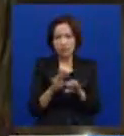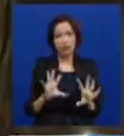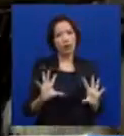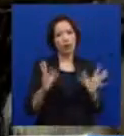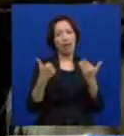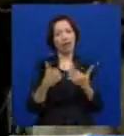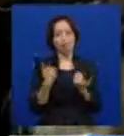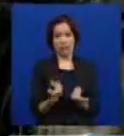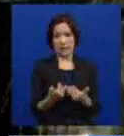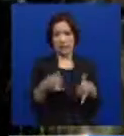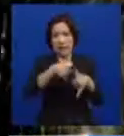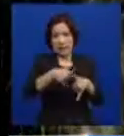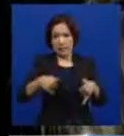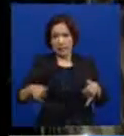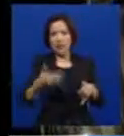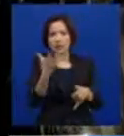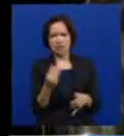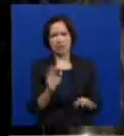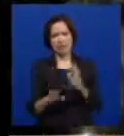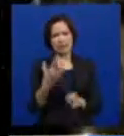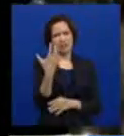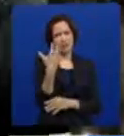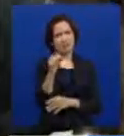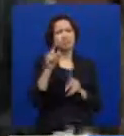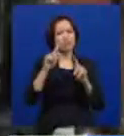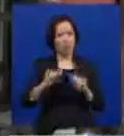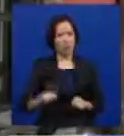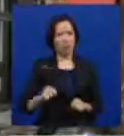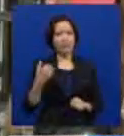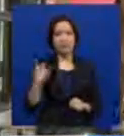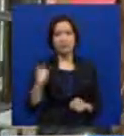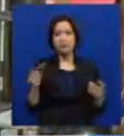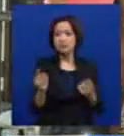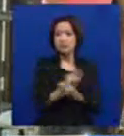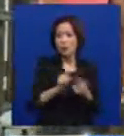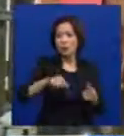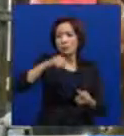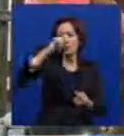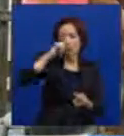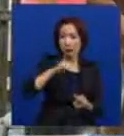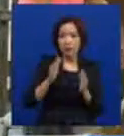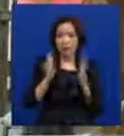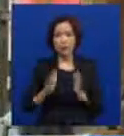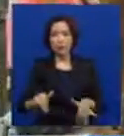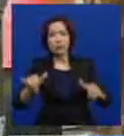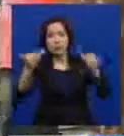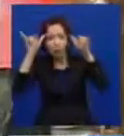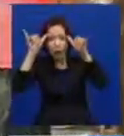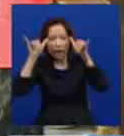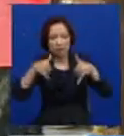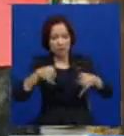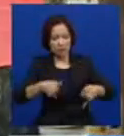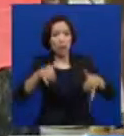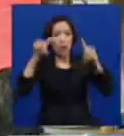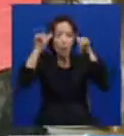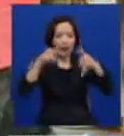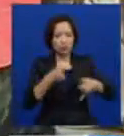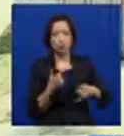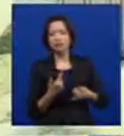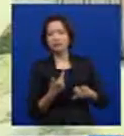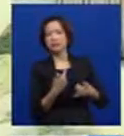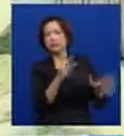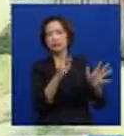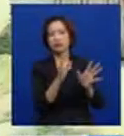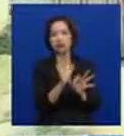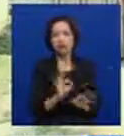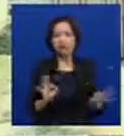ทศไทยคนกับควายความผูกพันที่เกิดขึ้นในสังคมเกษตรกรรมวันนี้ควายไทยถูกทอดทิ้งถูกลดความส